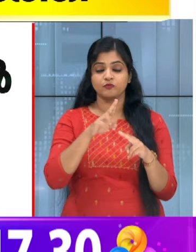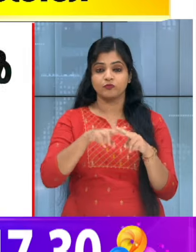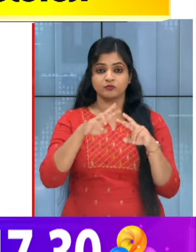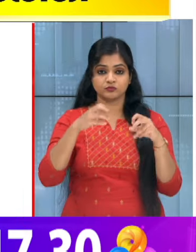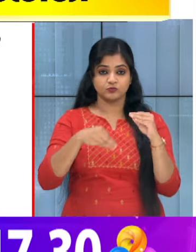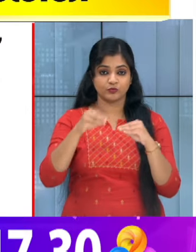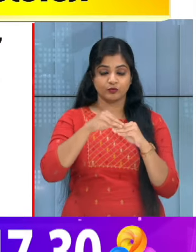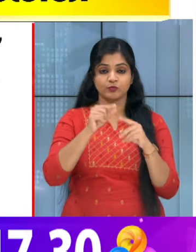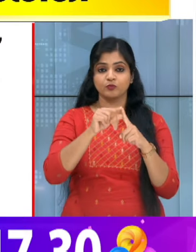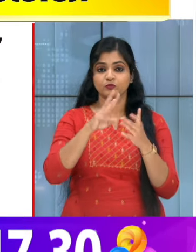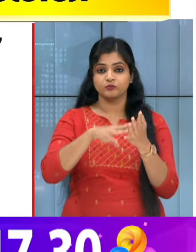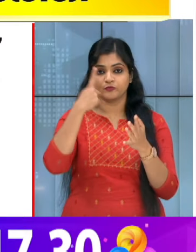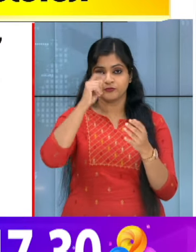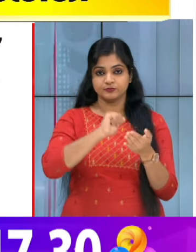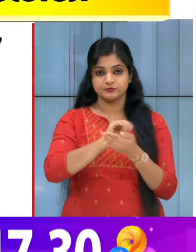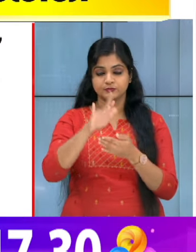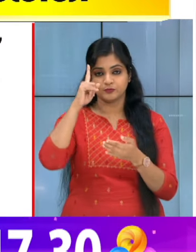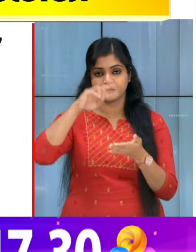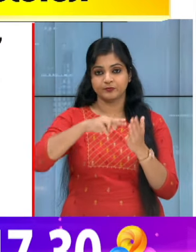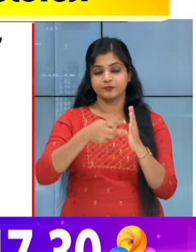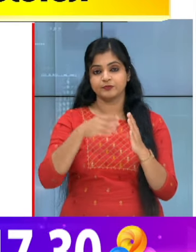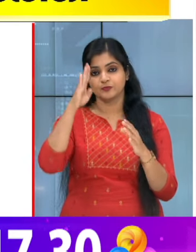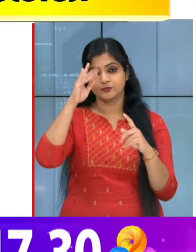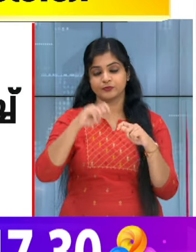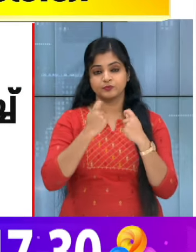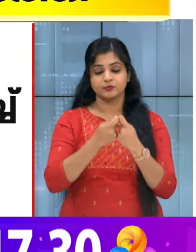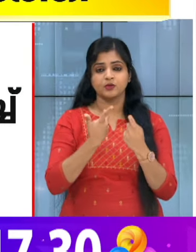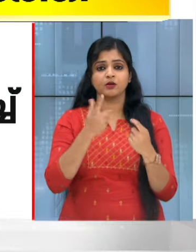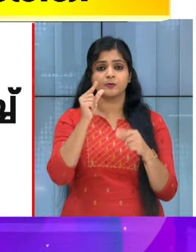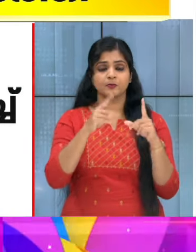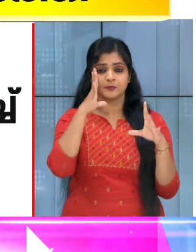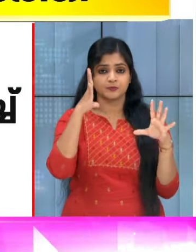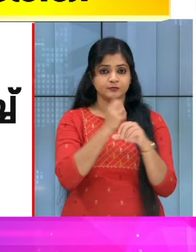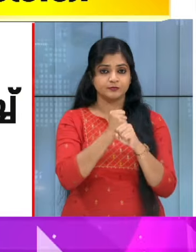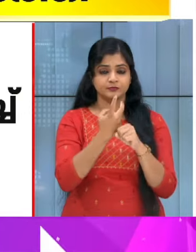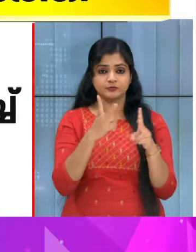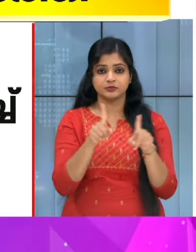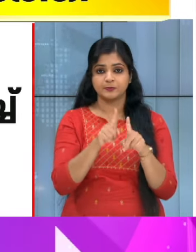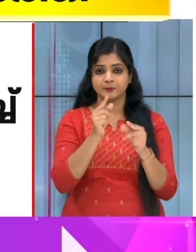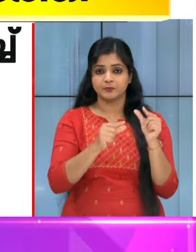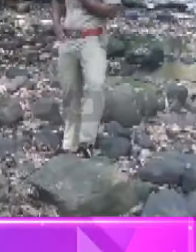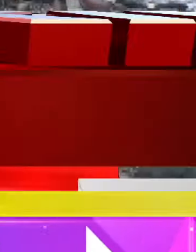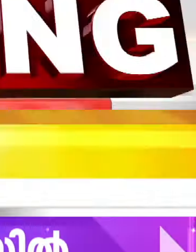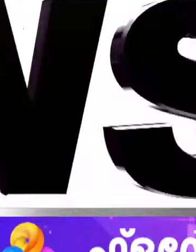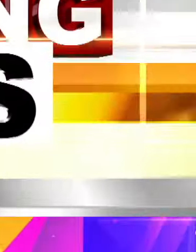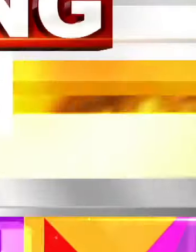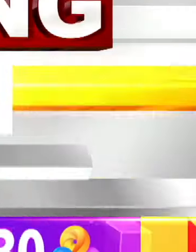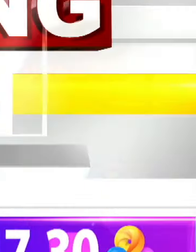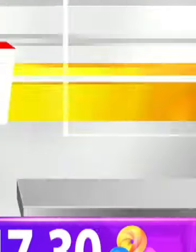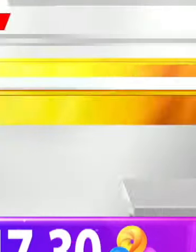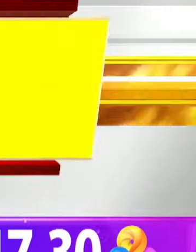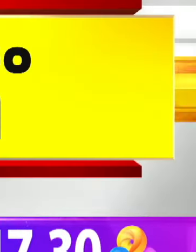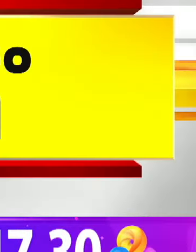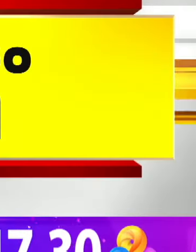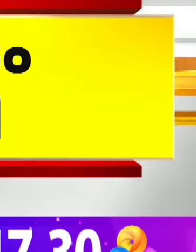പോസ്റ്റ്മോർട്ടത്തിന് അയക്കാനാണ് പോലീസിൻ്റെ തീരുമാനം. ഏതായാലും മിസ്സിംഗ് കേസുകൾ ഉൾപ്പെടെ പോലീസ് പരിശോധിക്കുന്നുണ്ട്. ഏത് സാഹചര്യത്തിലാണ് വനത്തിനുള്ളിൽ